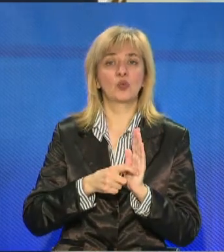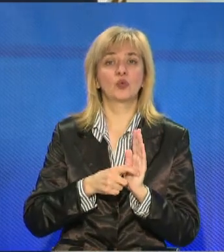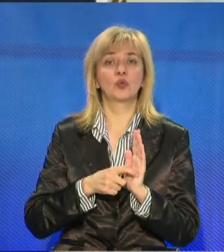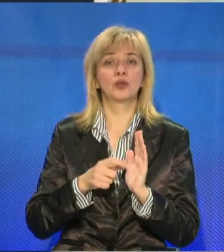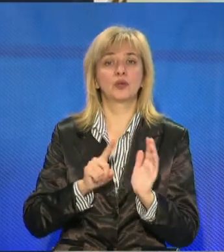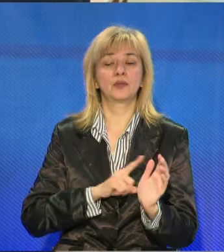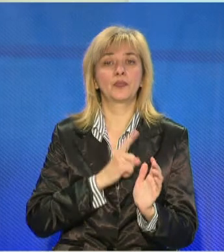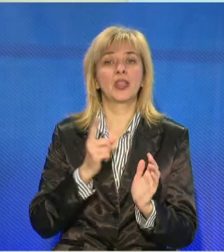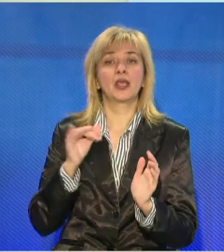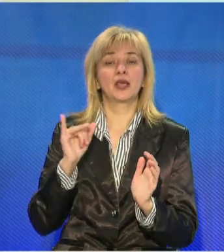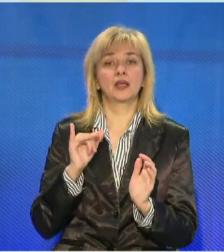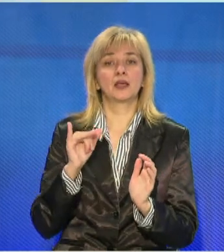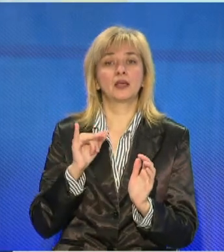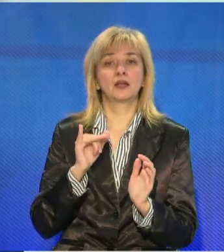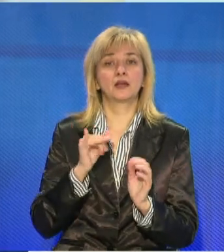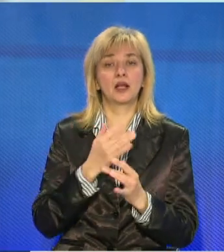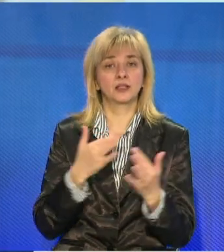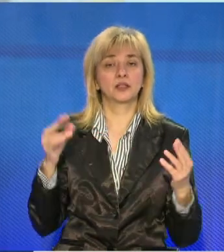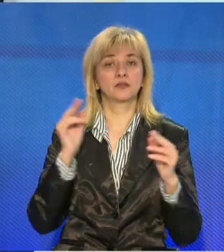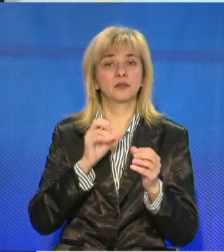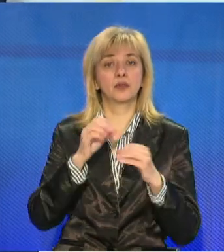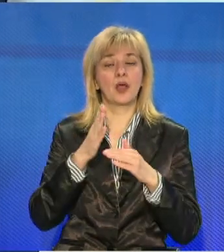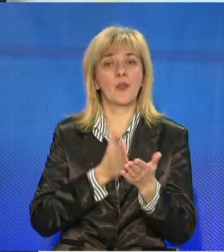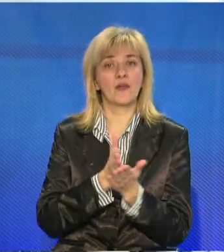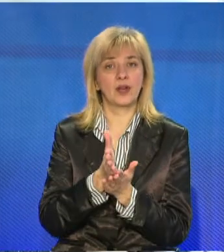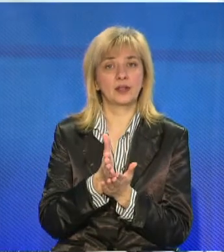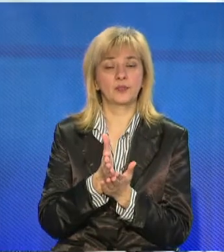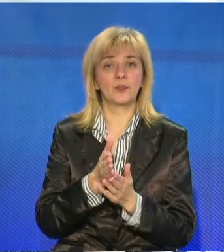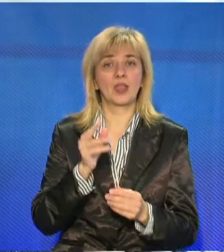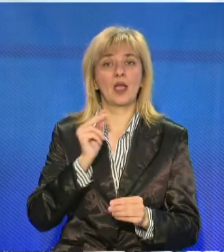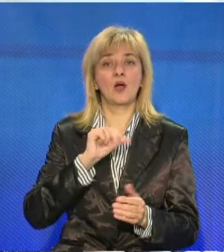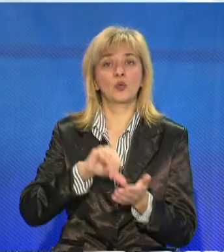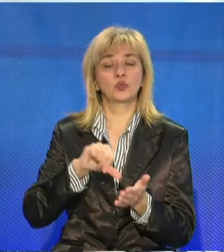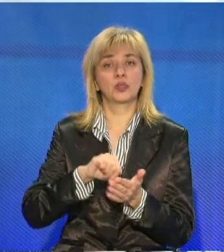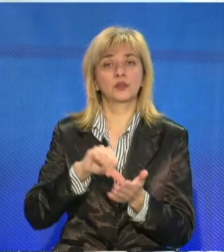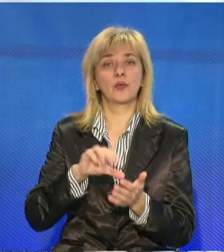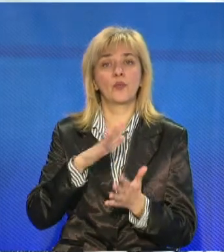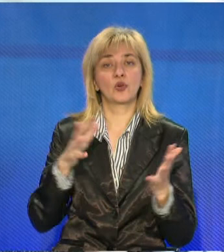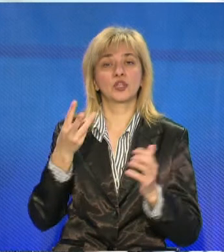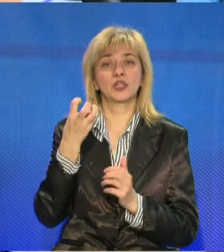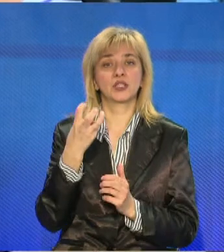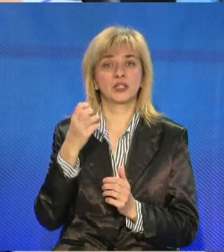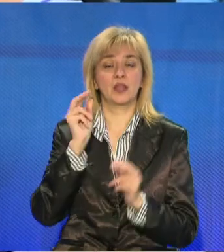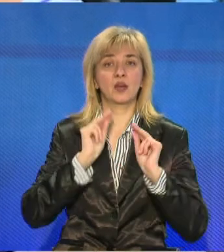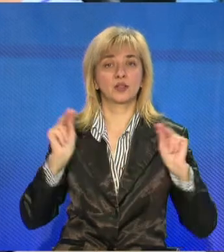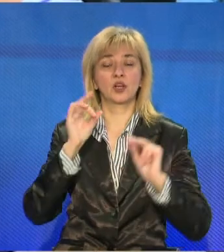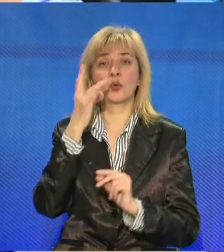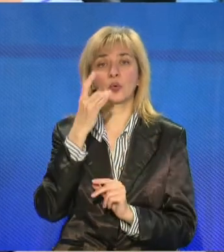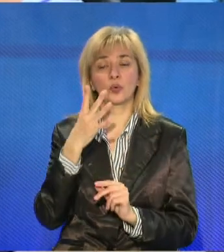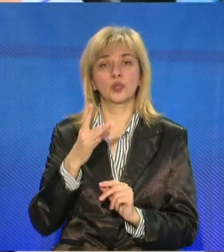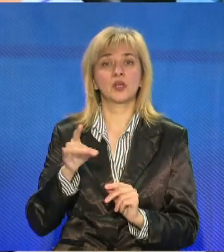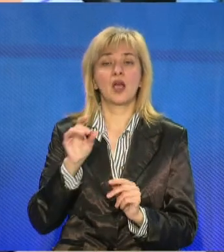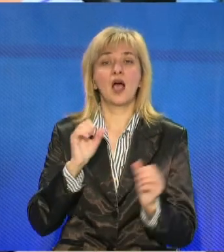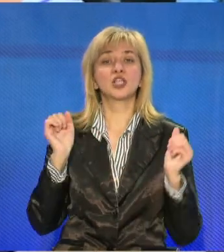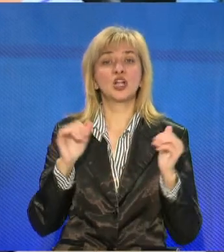наставников молодших классов и предметников. Попередне принять у их удел смогли больше, чем 300 наставников Гродзенщины. Отзначим, что взлет